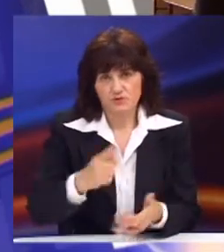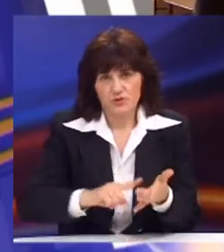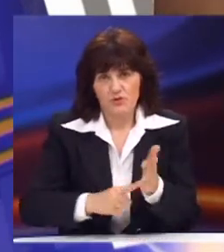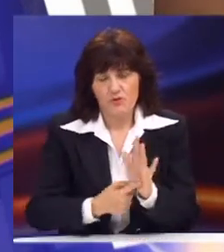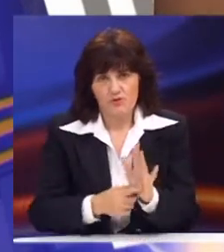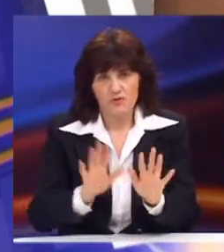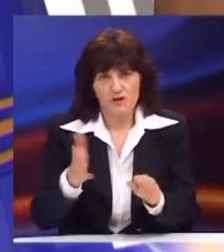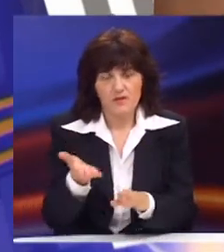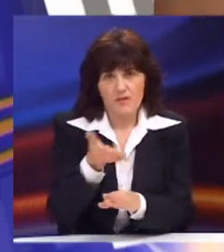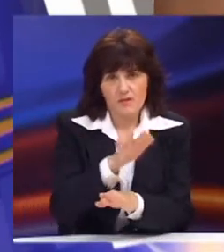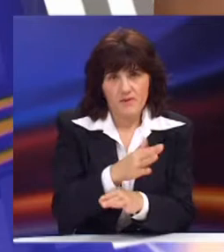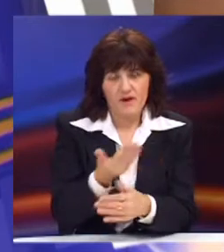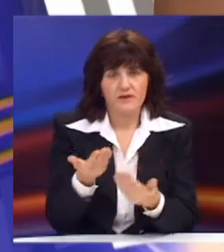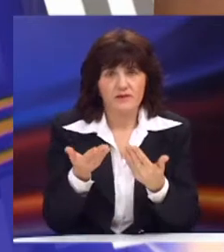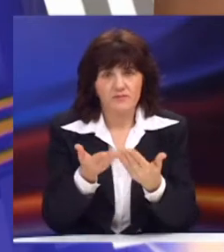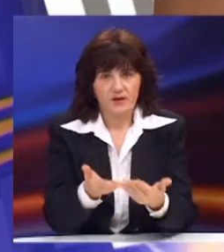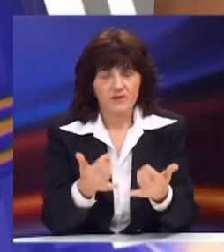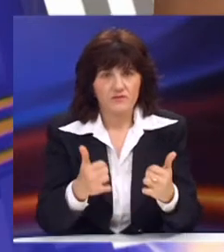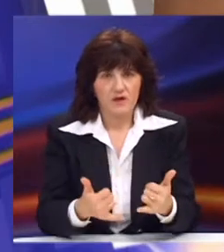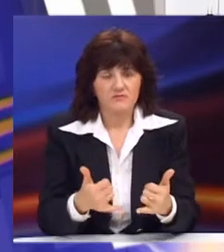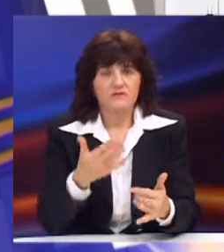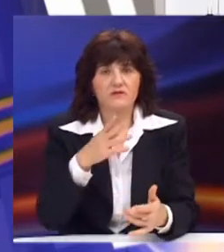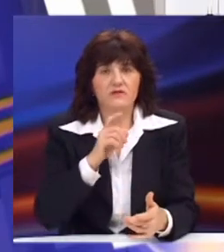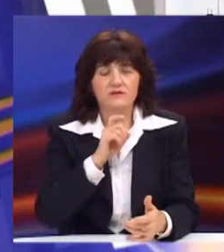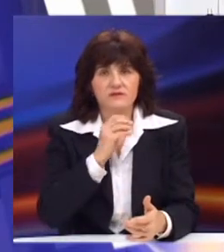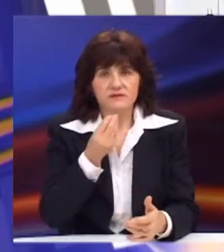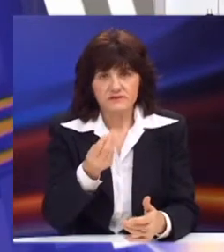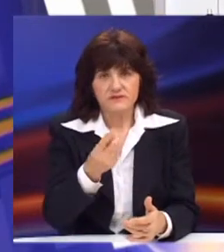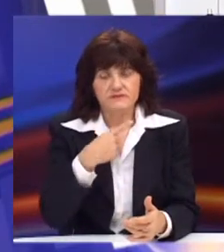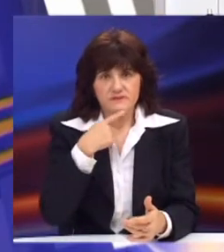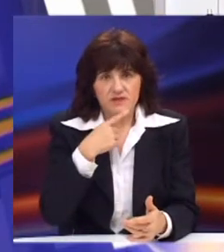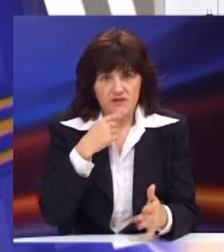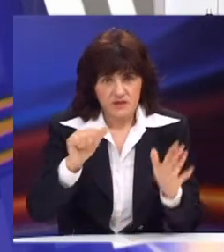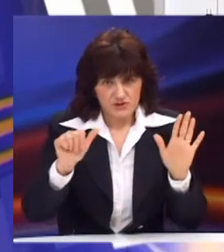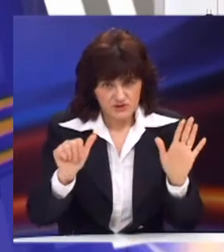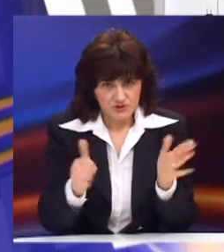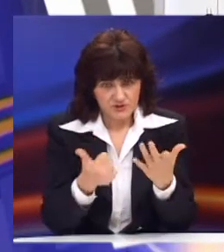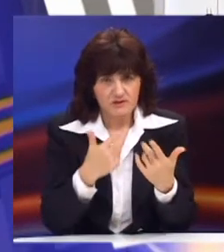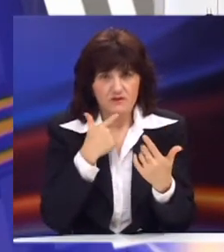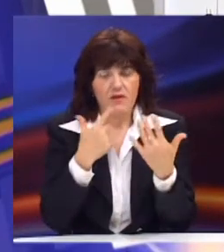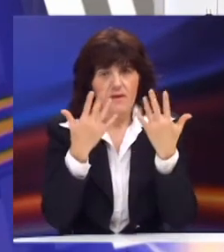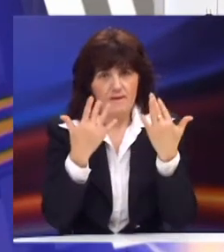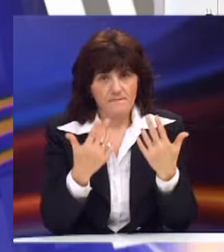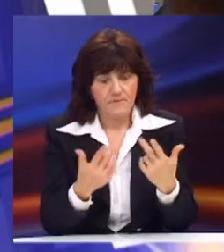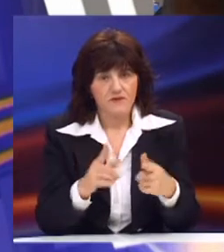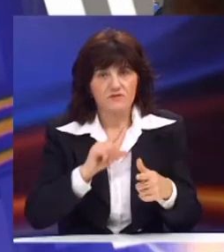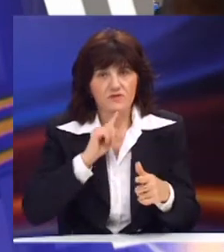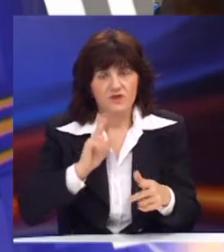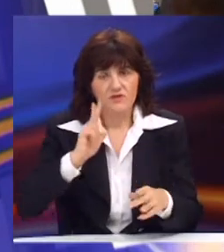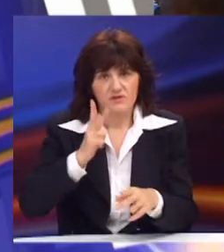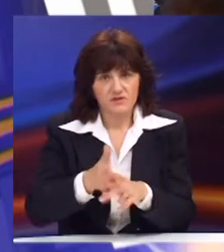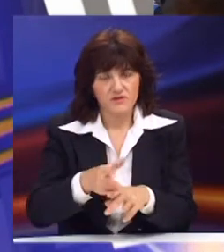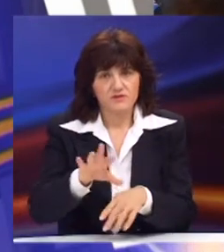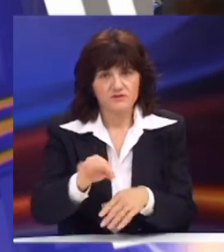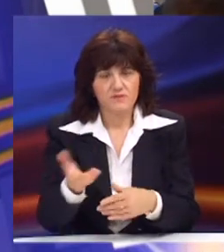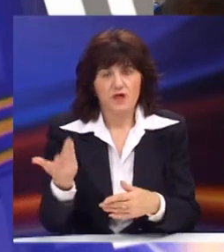drugačije bodovani u odnosu na prvobitni predlog. Tako će maternji jezik biti bodovan sa maksimalnih 16 bodova koliko i matematika, dok će na